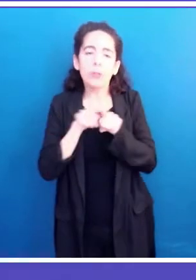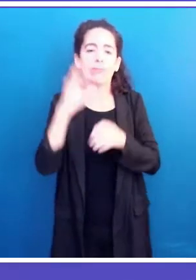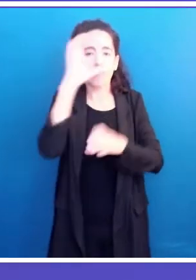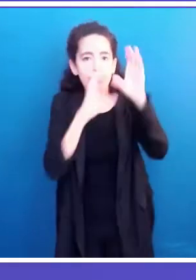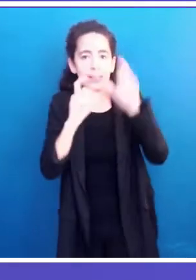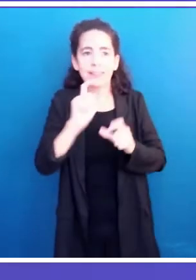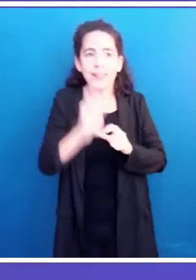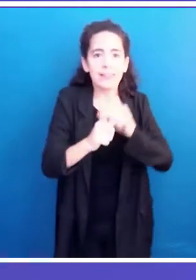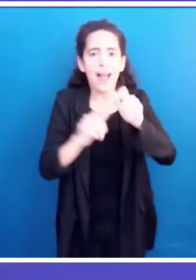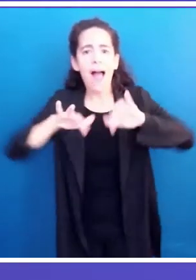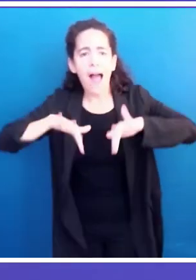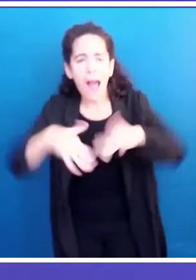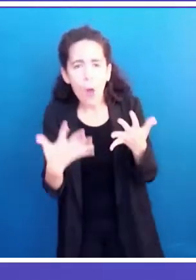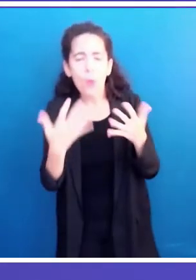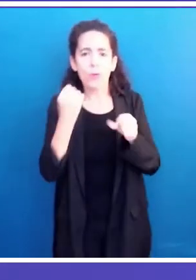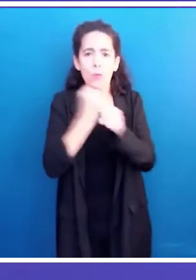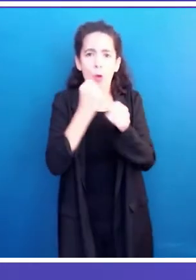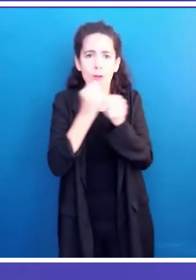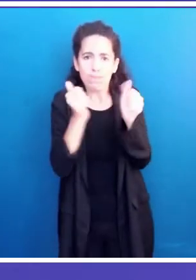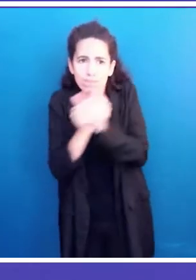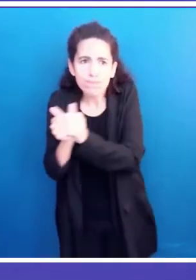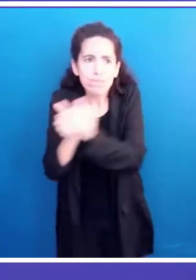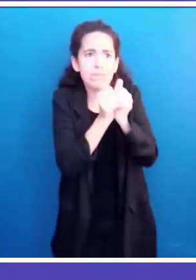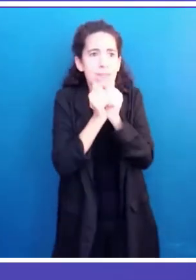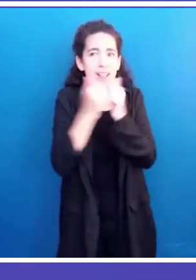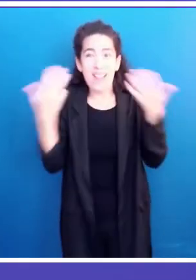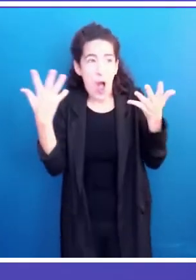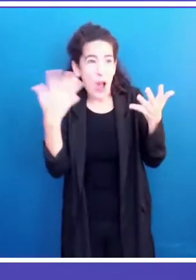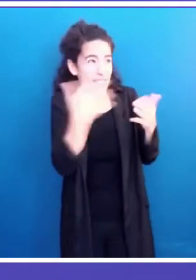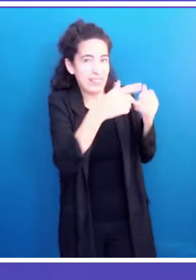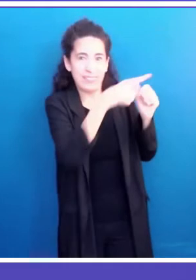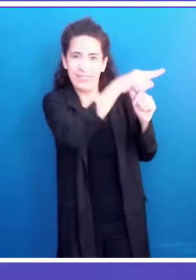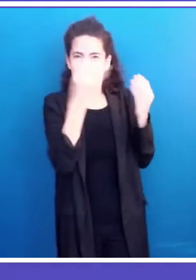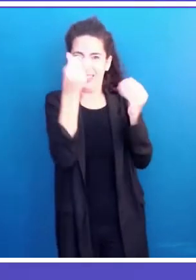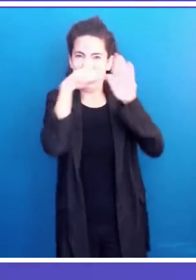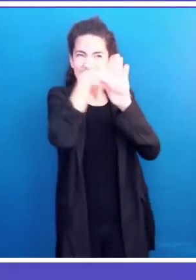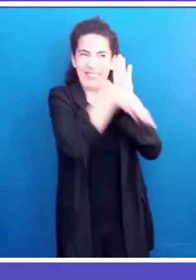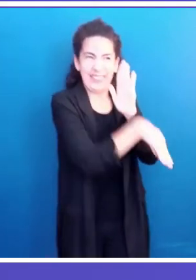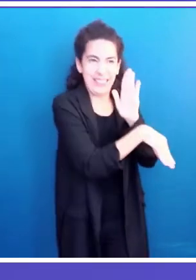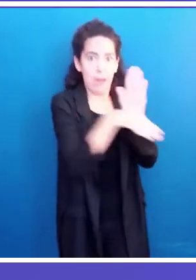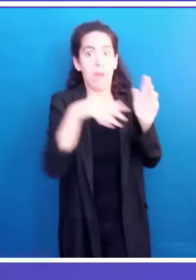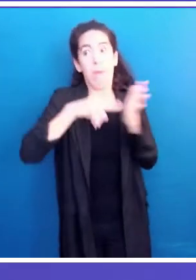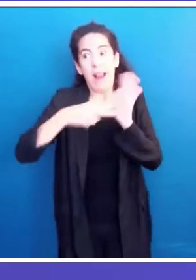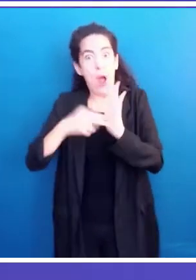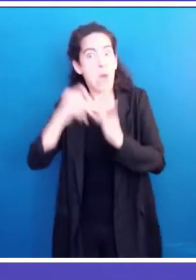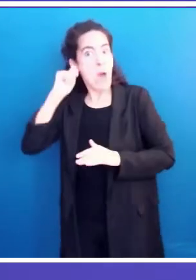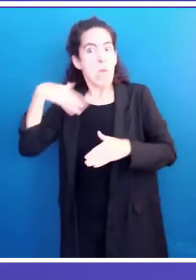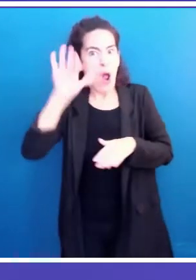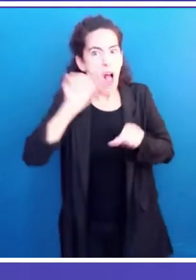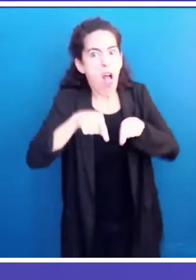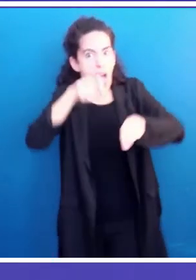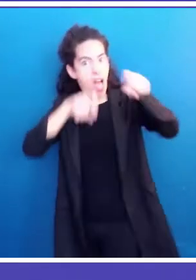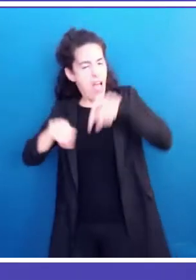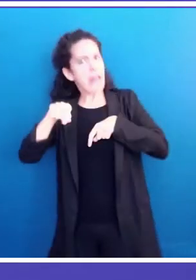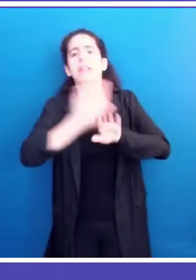التعاون والتنسيق في الاستراتيجيات من أجل أن نتفادى أي تأخير في التعامل